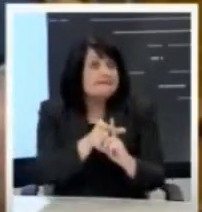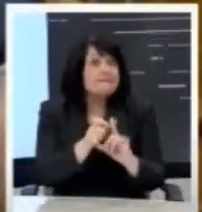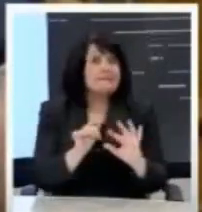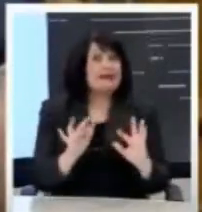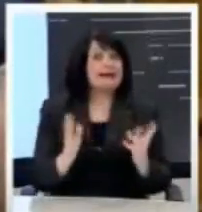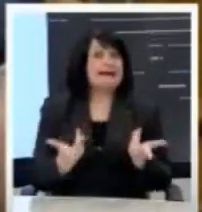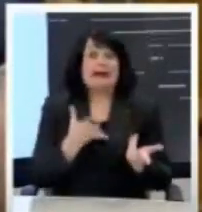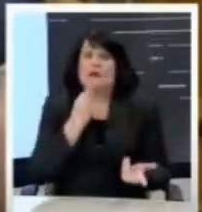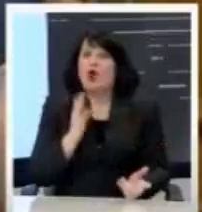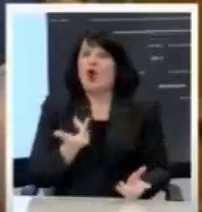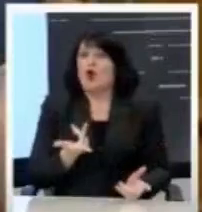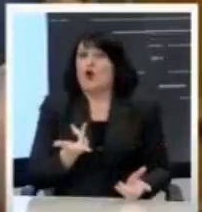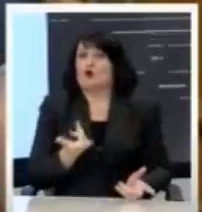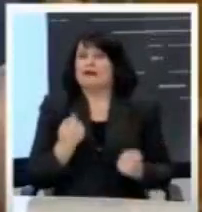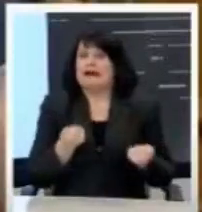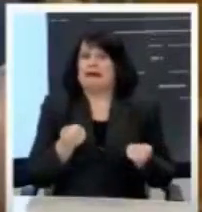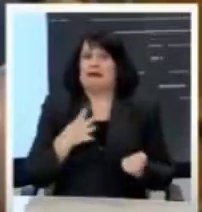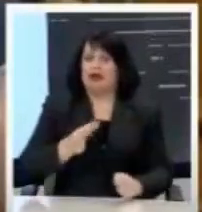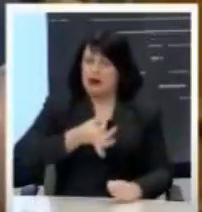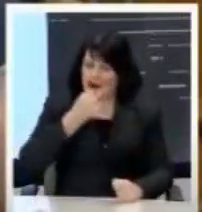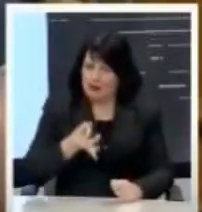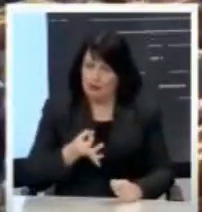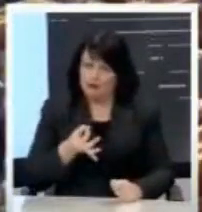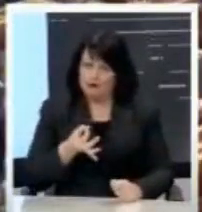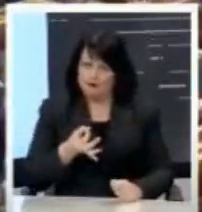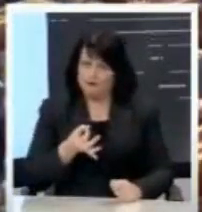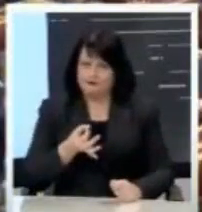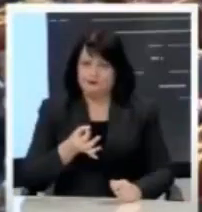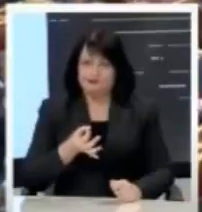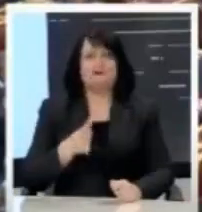Και θέλω λοιπόν να πω το εξής.